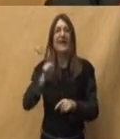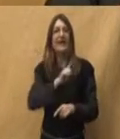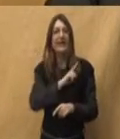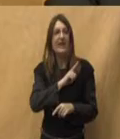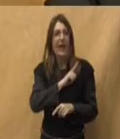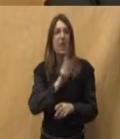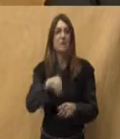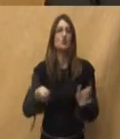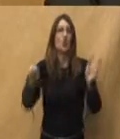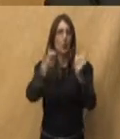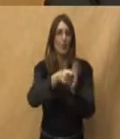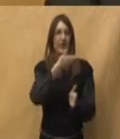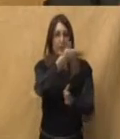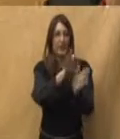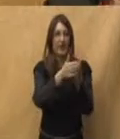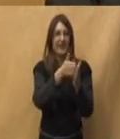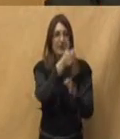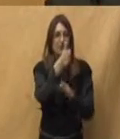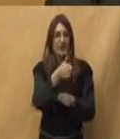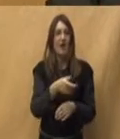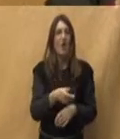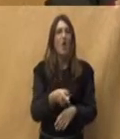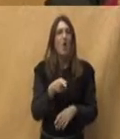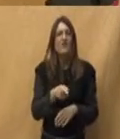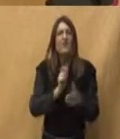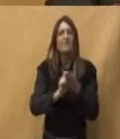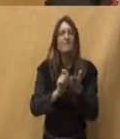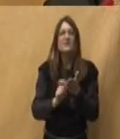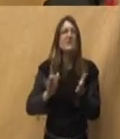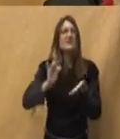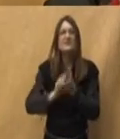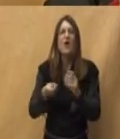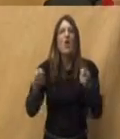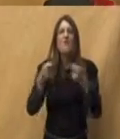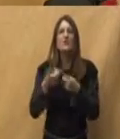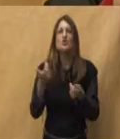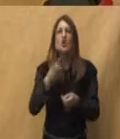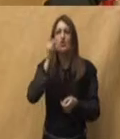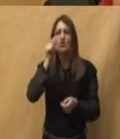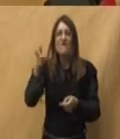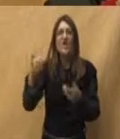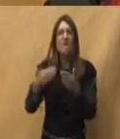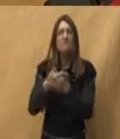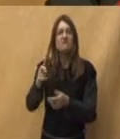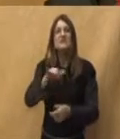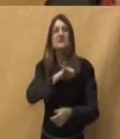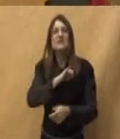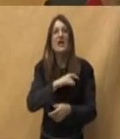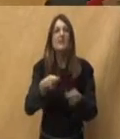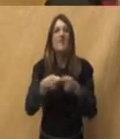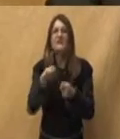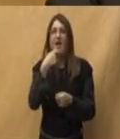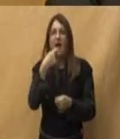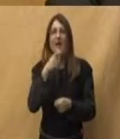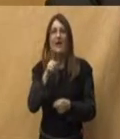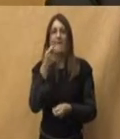se naći u knjižarama. Ja to preporučujem jer zapravo u knjizi je sve ono što bi suvremenog čovjeka trebalo zanimati kad je u pitanju hrana i prehrana.